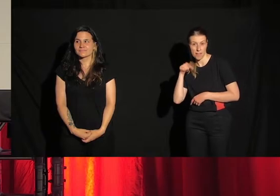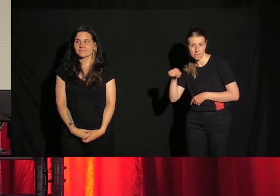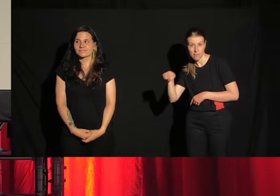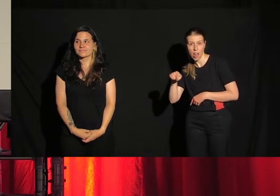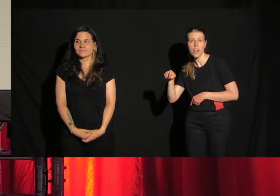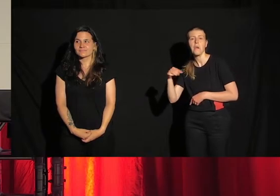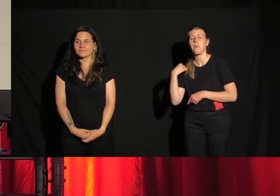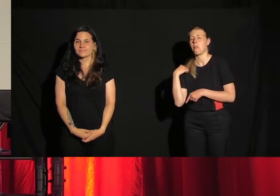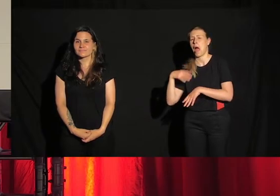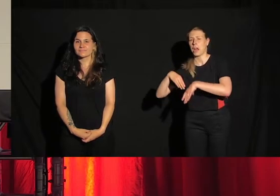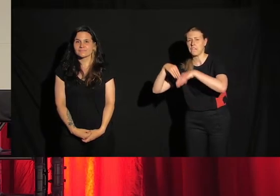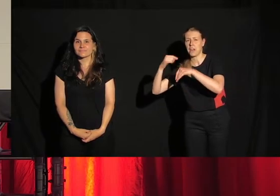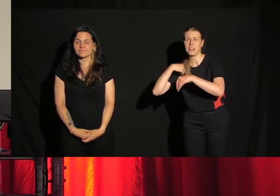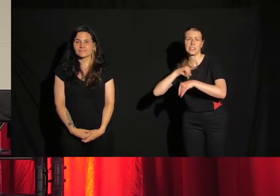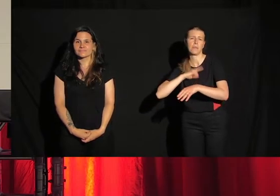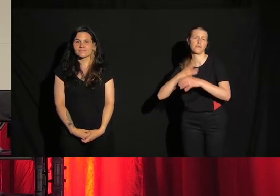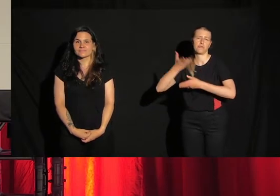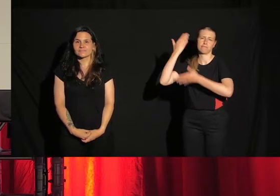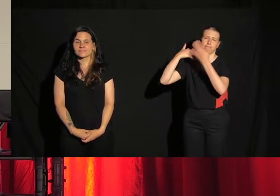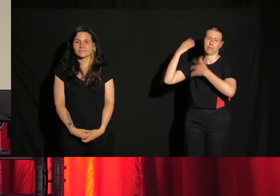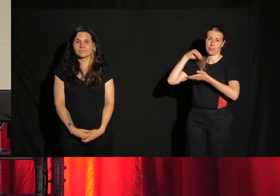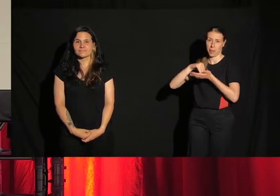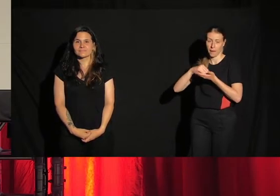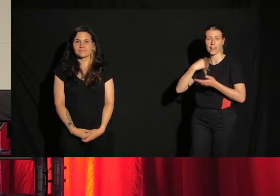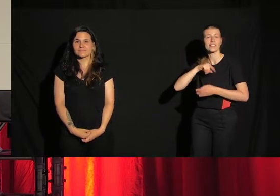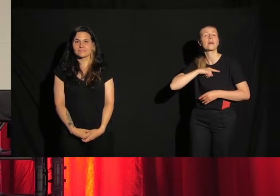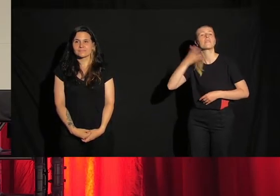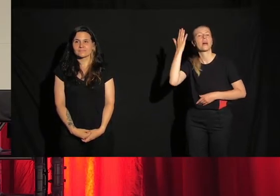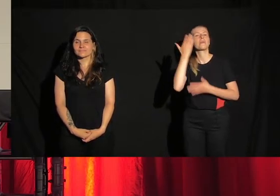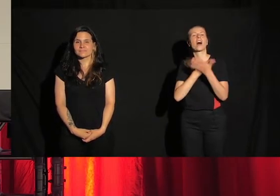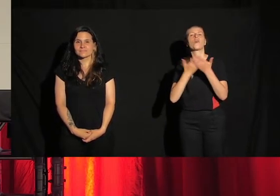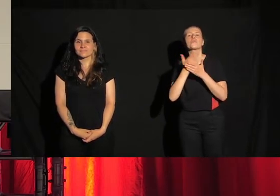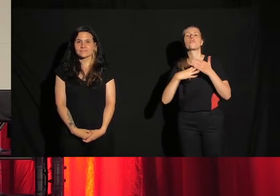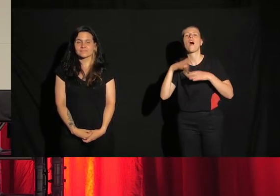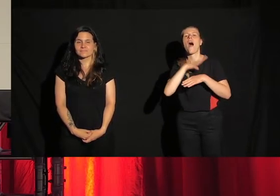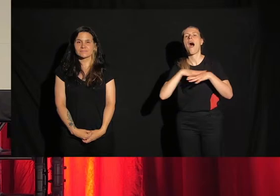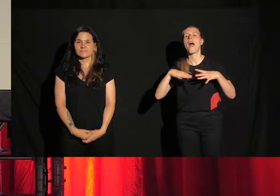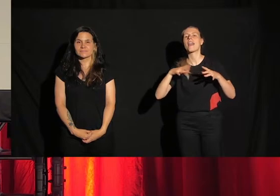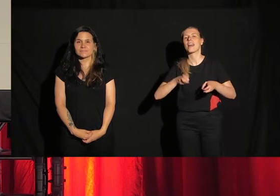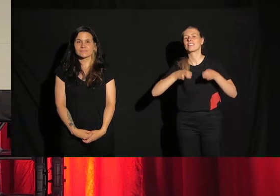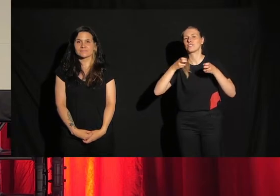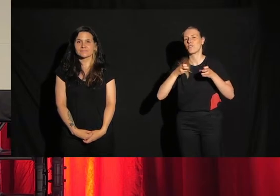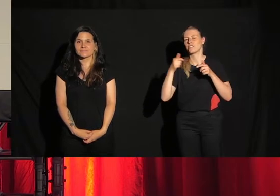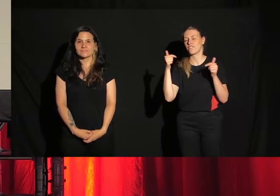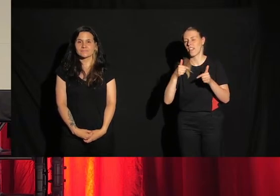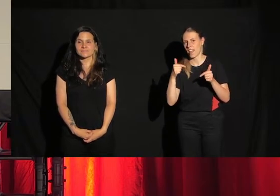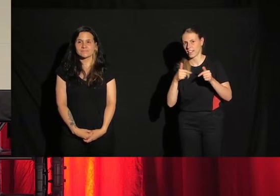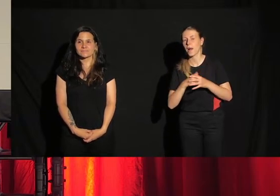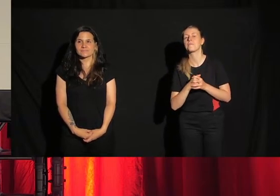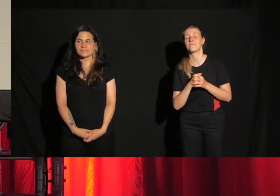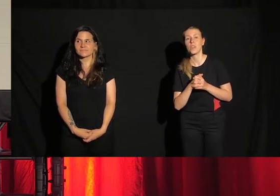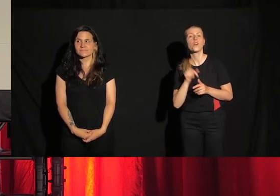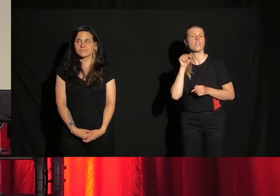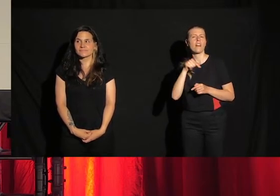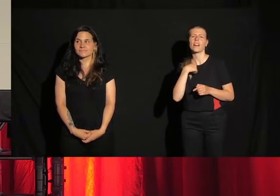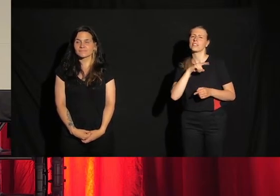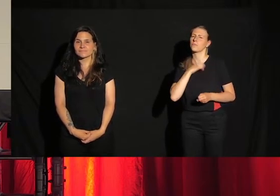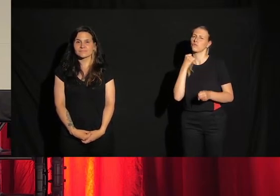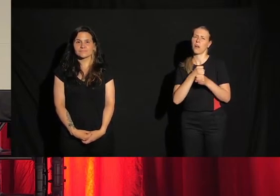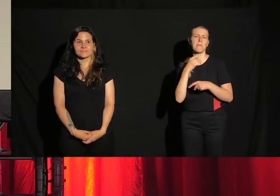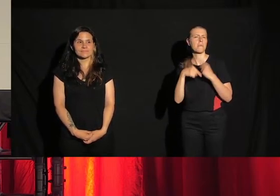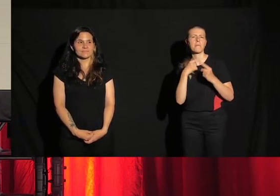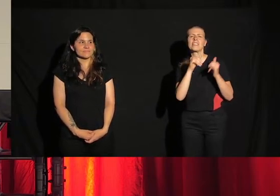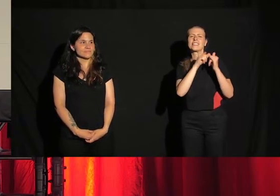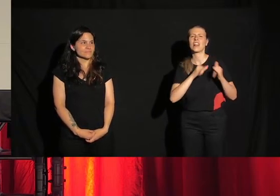dabei. Ich habe nämlich eine Ausbildung zum Heilerziehungspfleger gemacht und bin dort immer in der Zeltstadt tätig